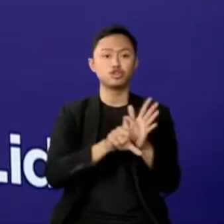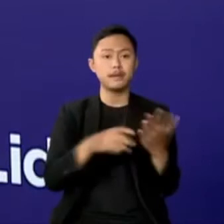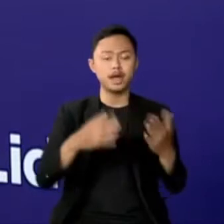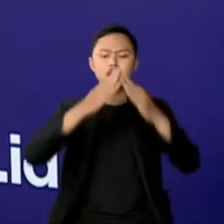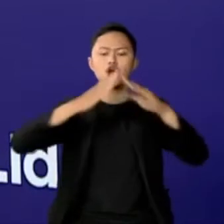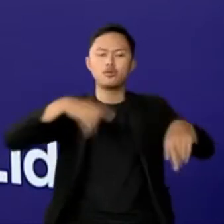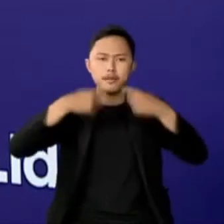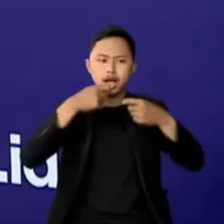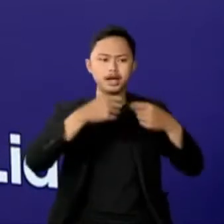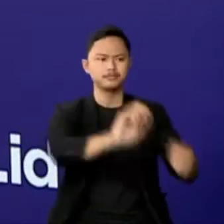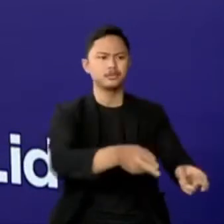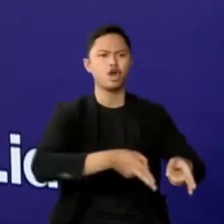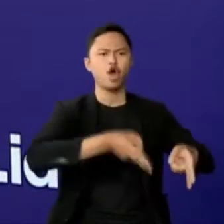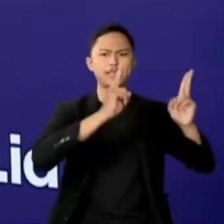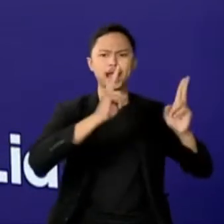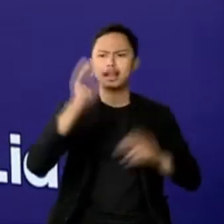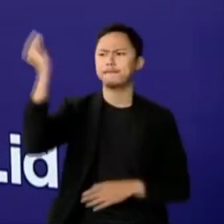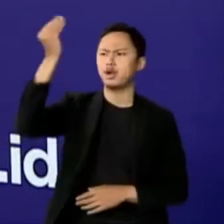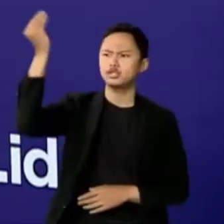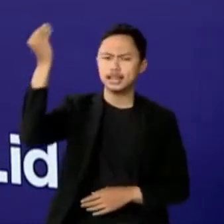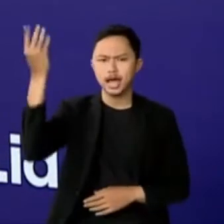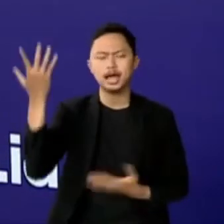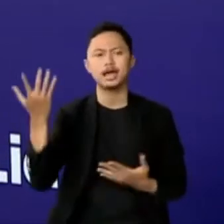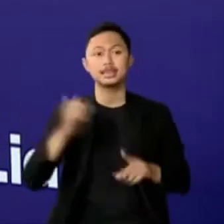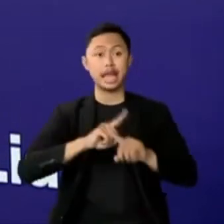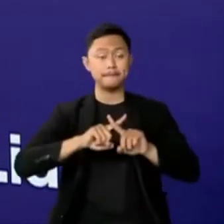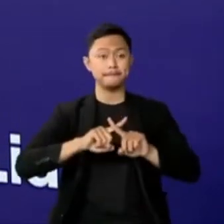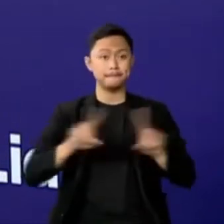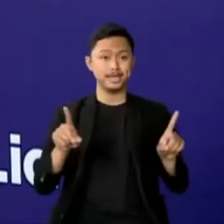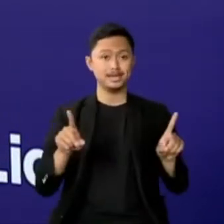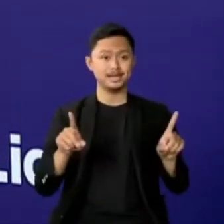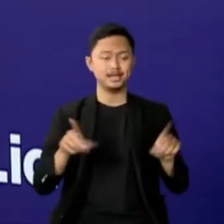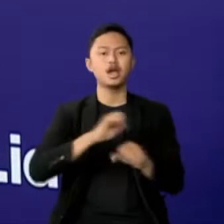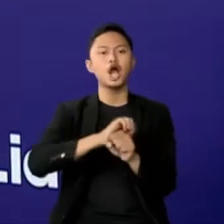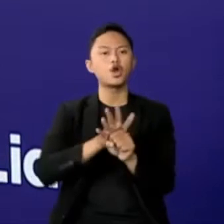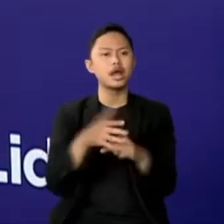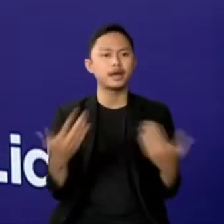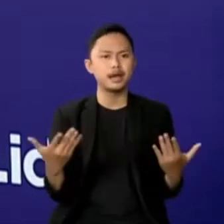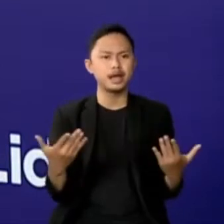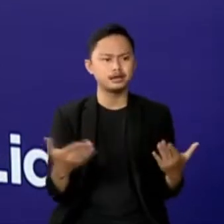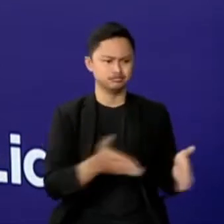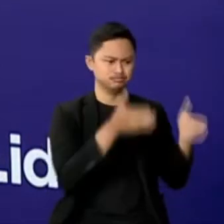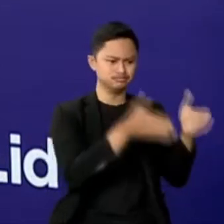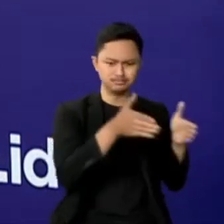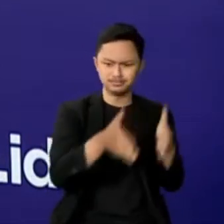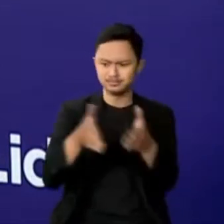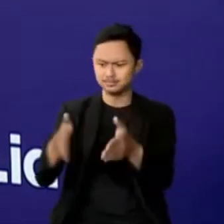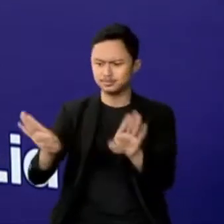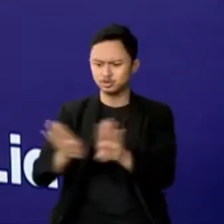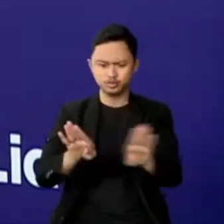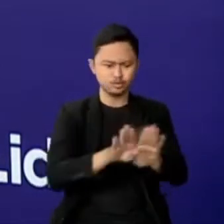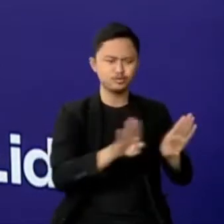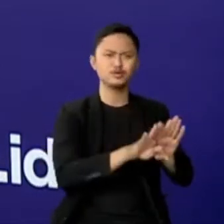tadi restaurant Hotel semen parawisata sementara di masa pandem itulah sektor yang paling terdampak